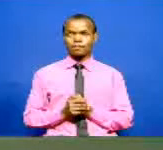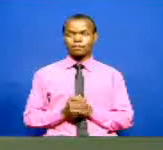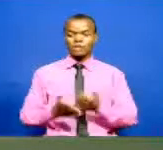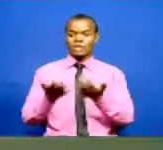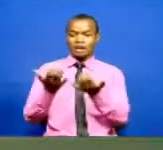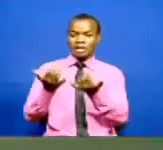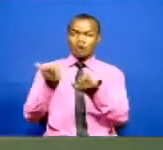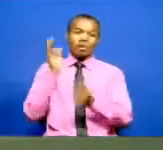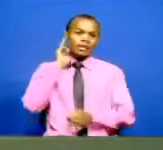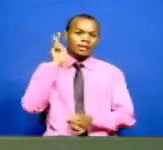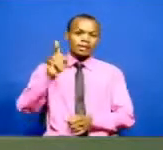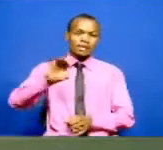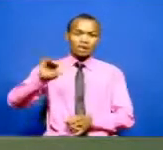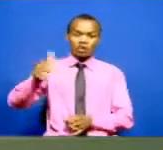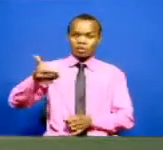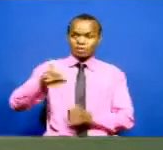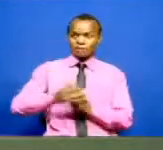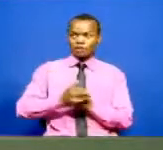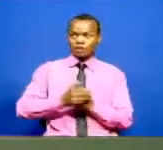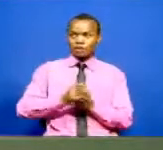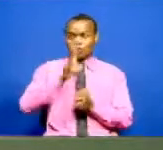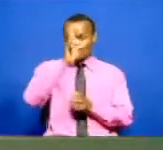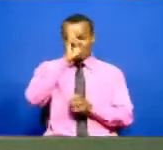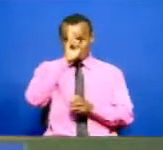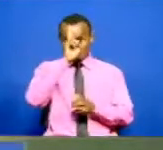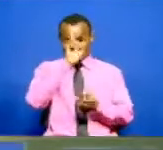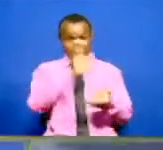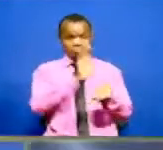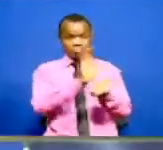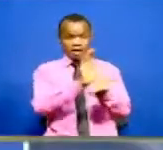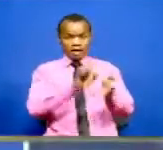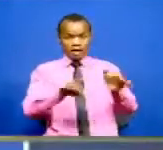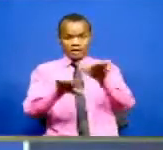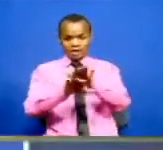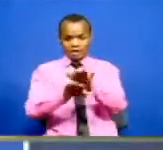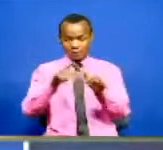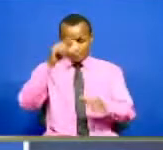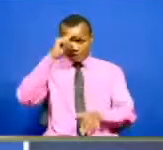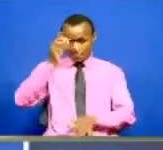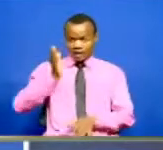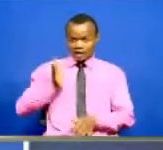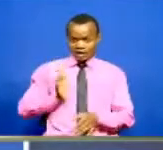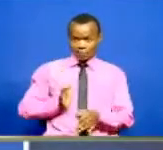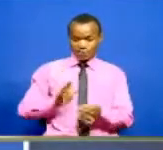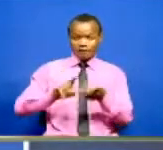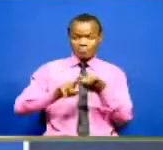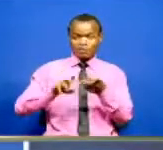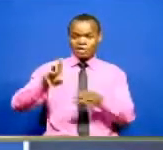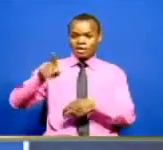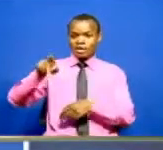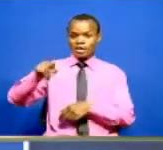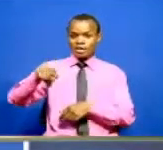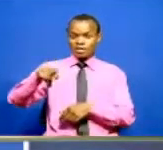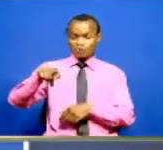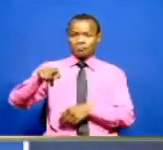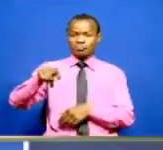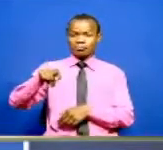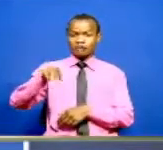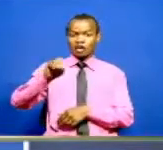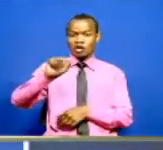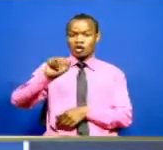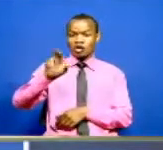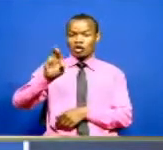Kisii sasa ambako polisi wanamzuilia naibu gavana wa Kisii Joash Maangi na mbunge wa Mugirango kusini Sylvanus Osoro kwa